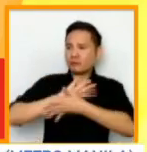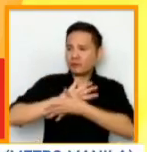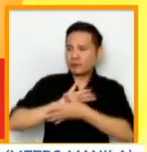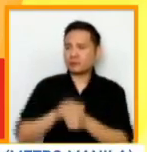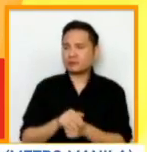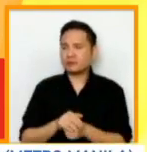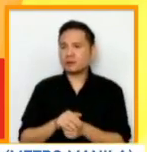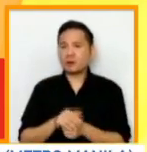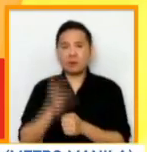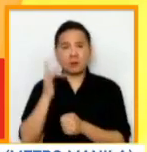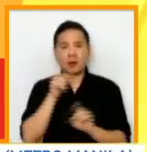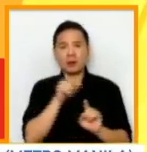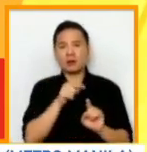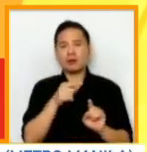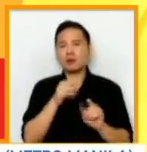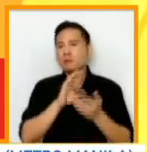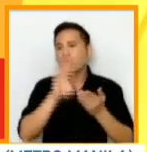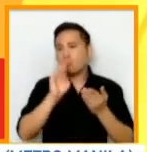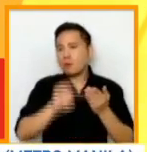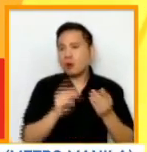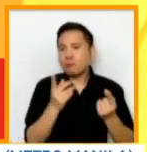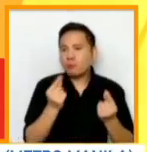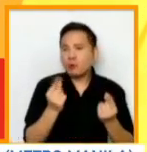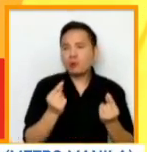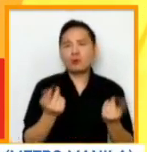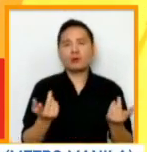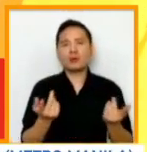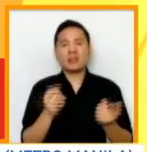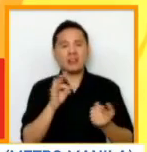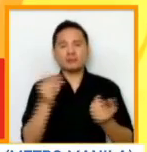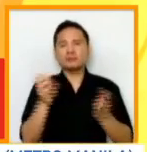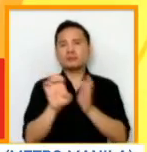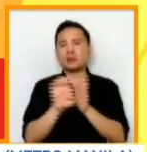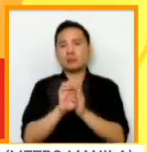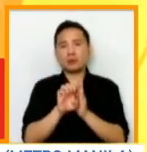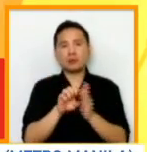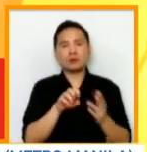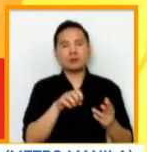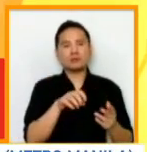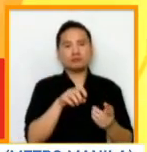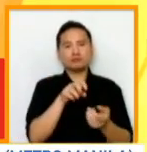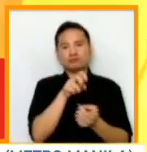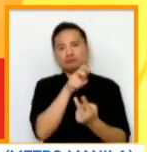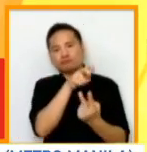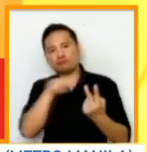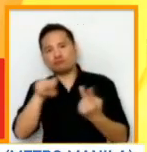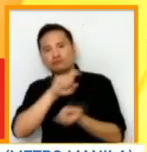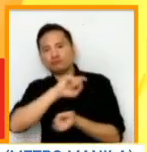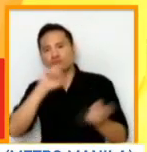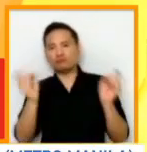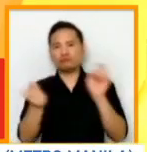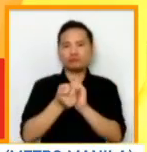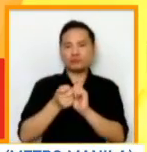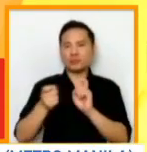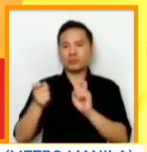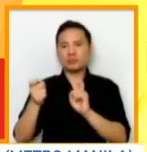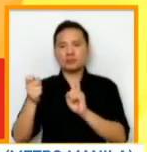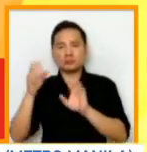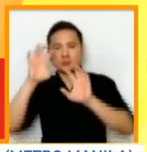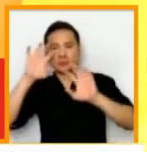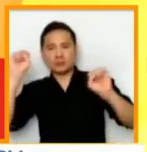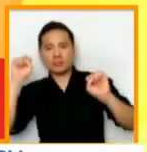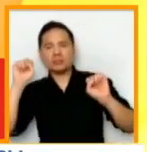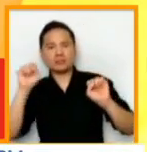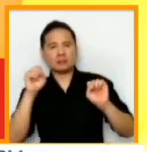programa. So, yung iba kasi, di ba, pag nagpalit na, hindi na tinutuloy eh. Oo, ang kaso nandiyan pa ang pandemya. At sabi